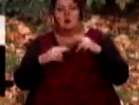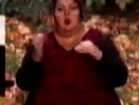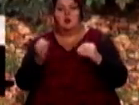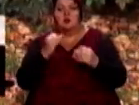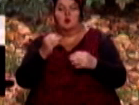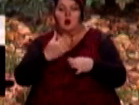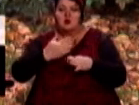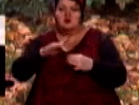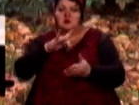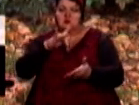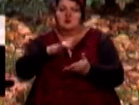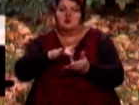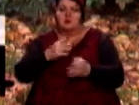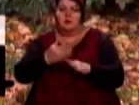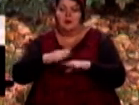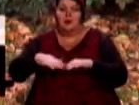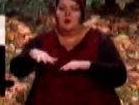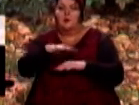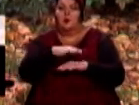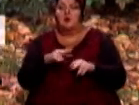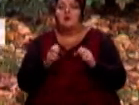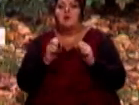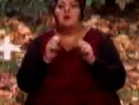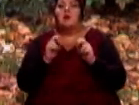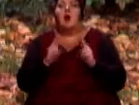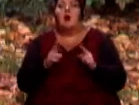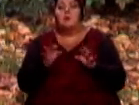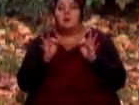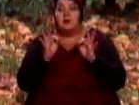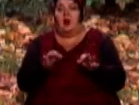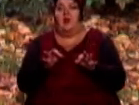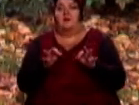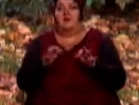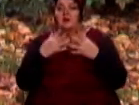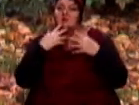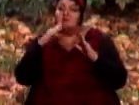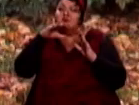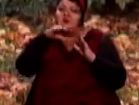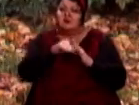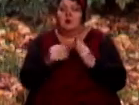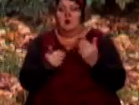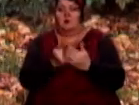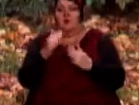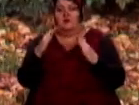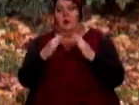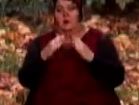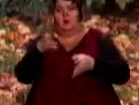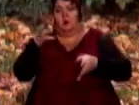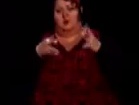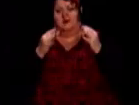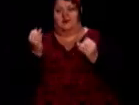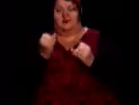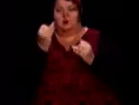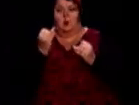частину Полтави. І питання, як от правильно і гармонійно вписати новобудови в історичний